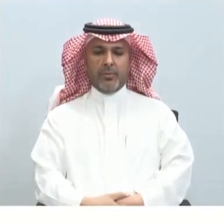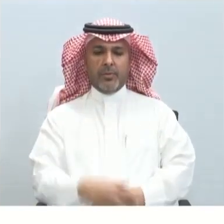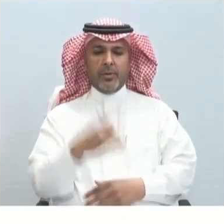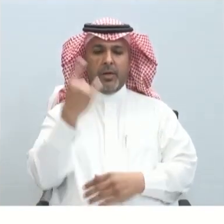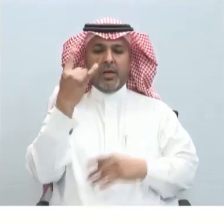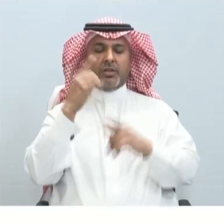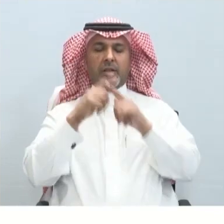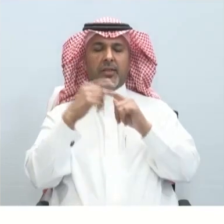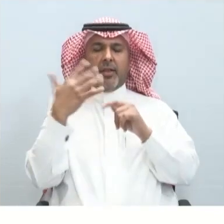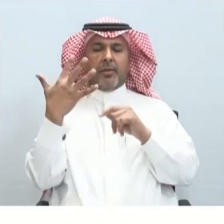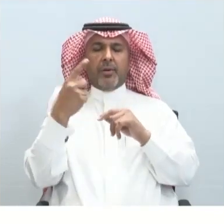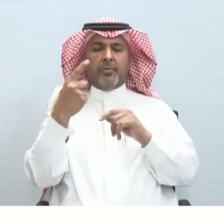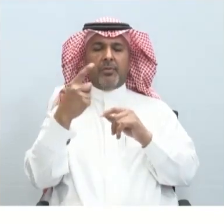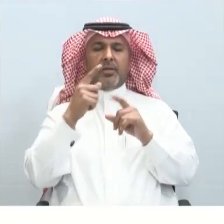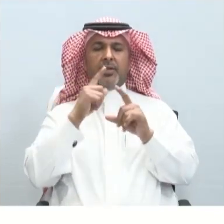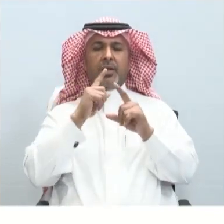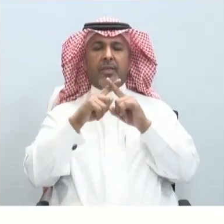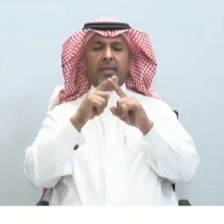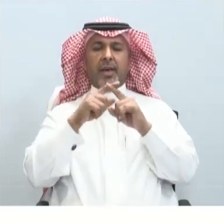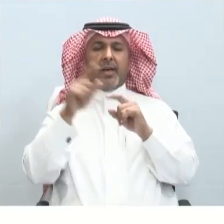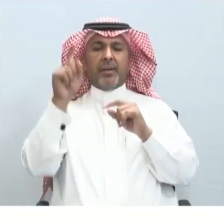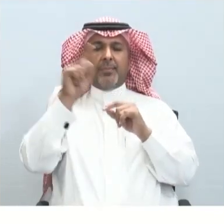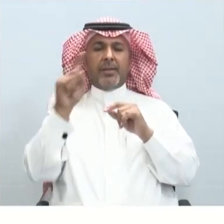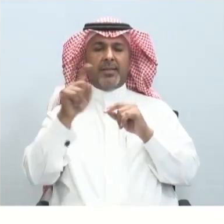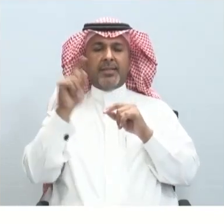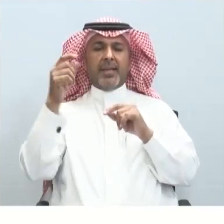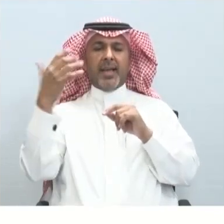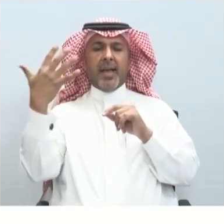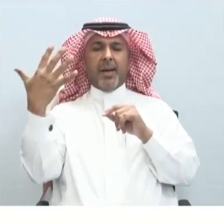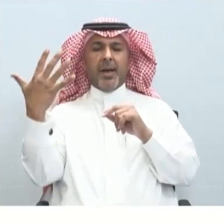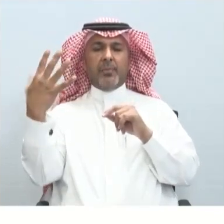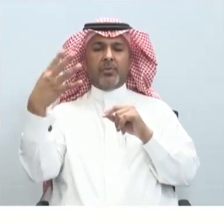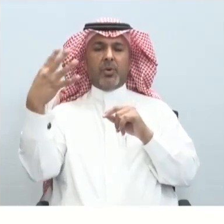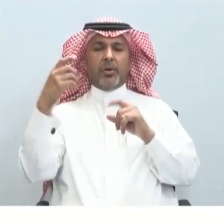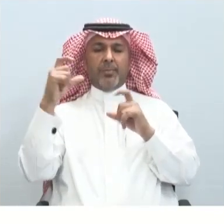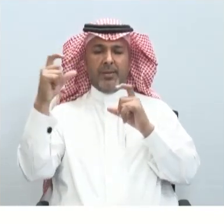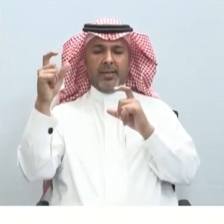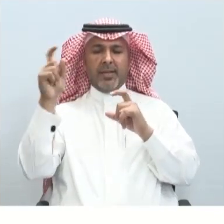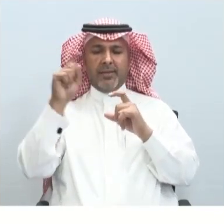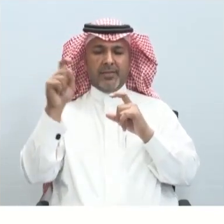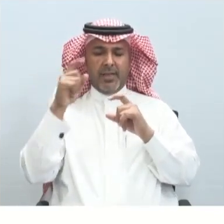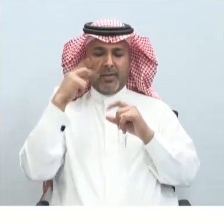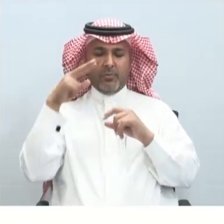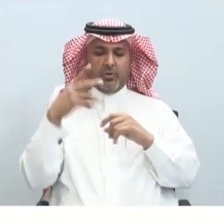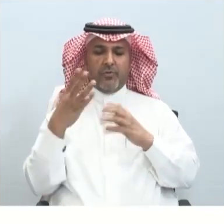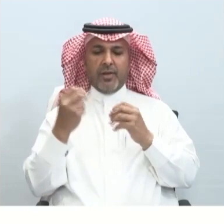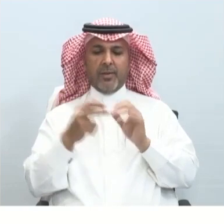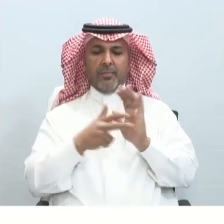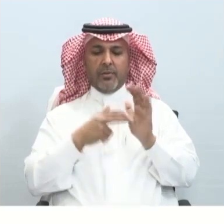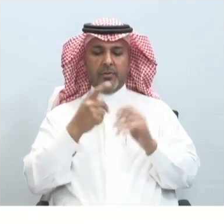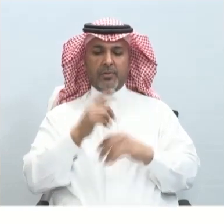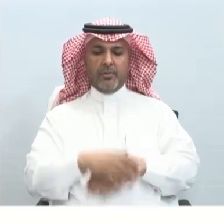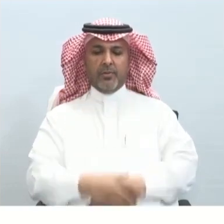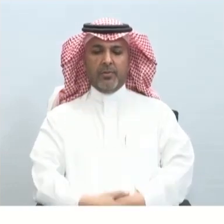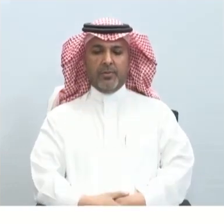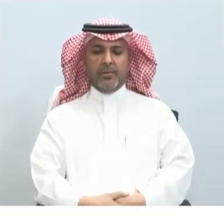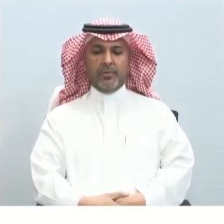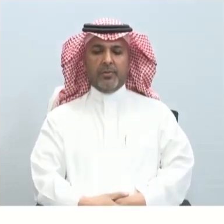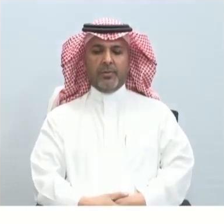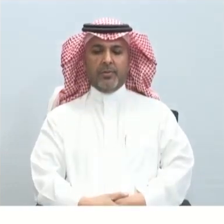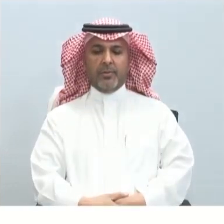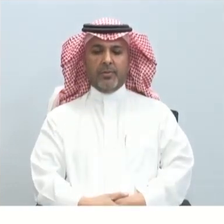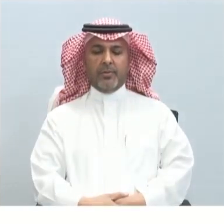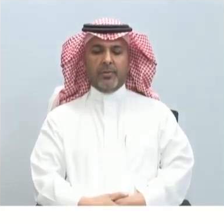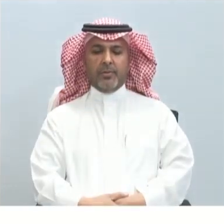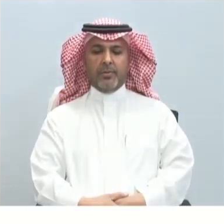15 في ساين الخمسه واربعين درجه طبعا يعني ممكن نقول ان هذه تساوي 75 في